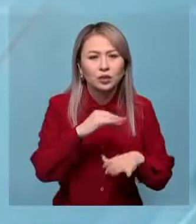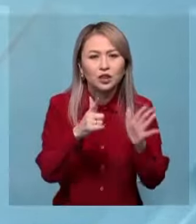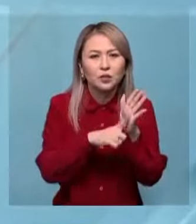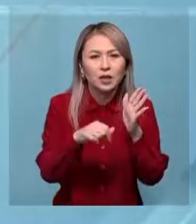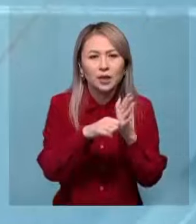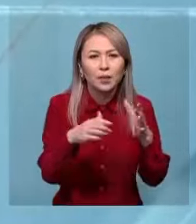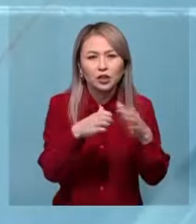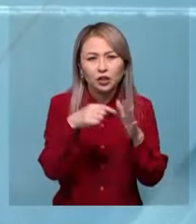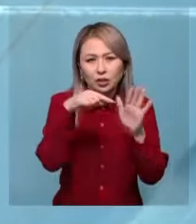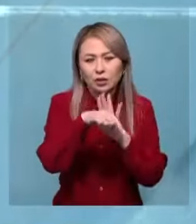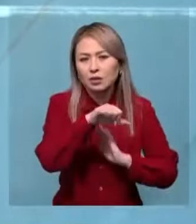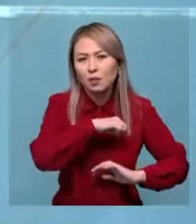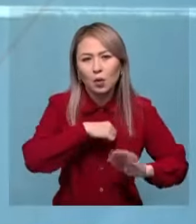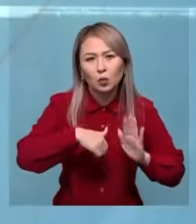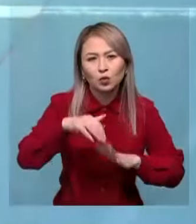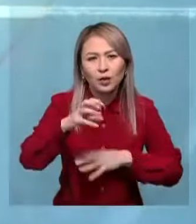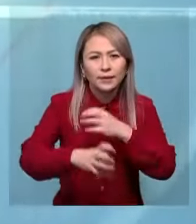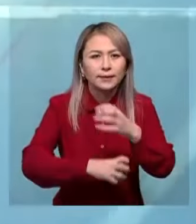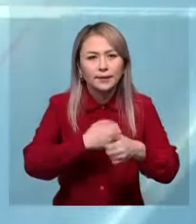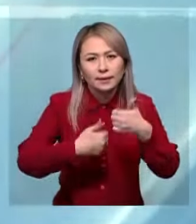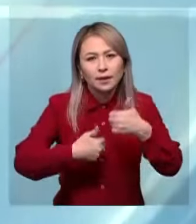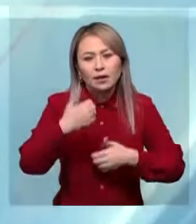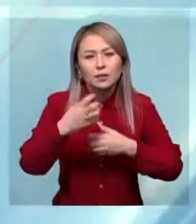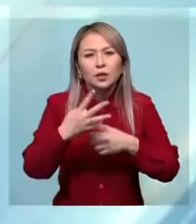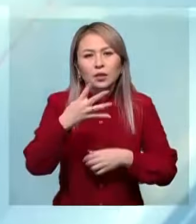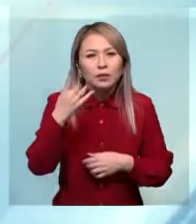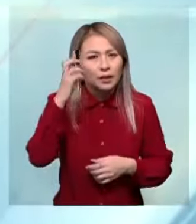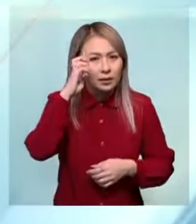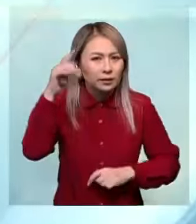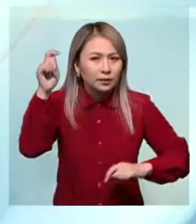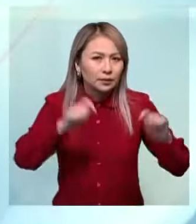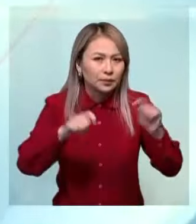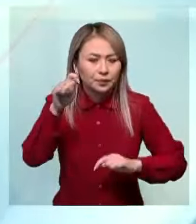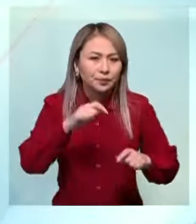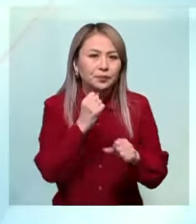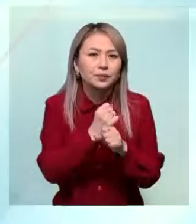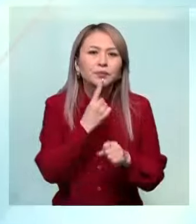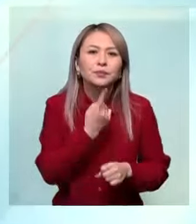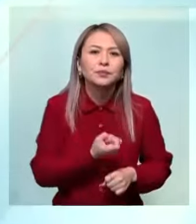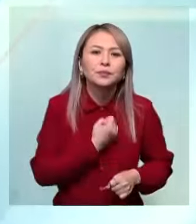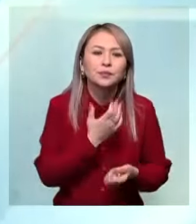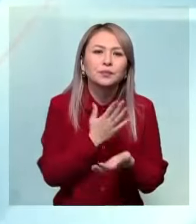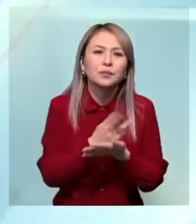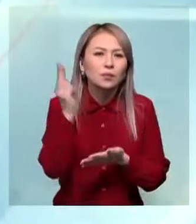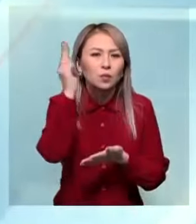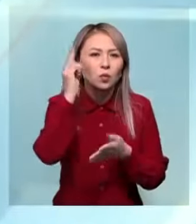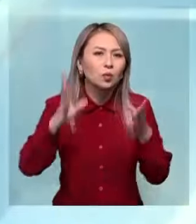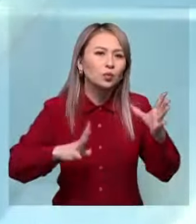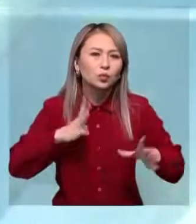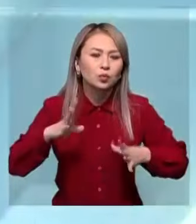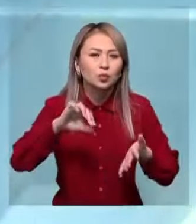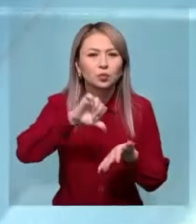Отандастарымыз 76 команданың ішінде топ жарды. Халықаралық сайысқа әлемнің 41 елінен келген арнайы жасақ сарбаздары қатысып